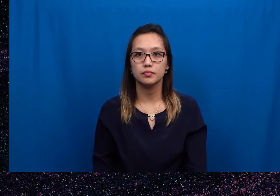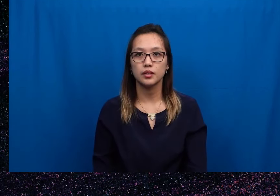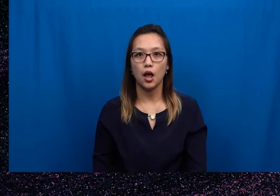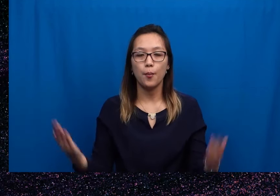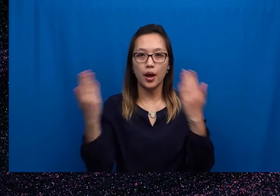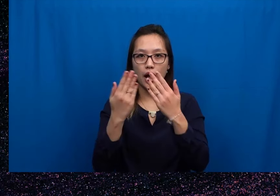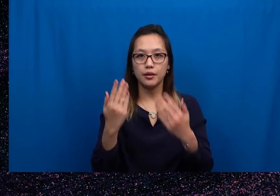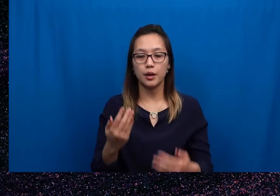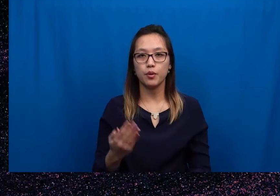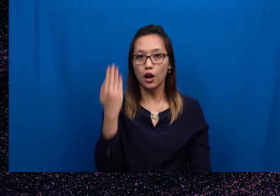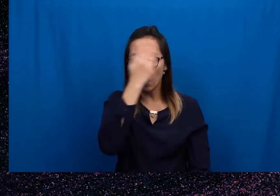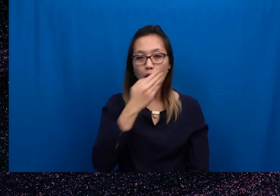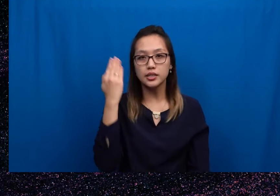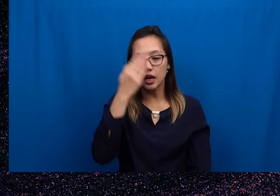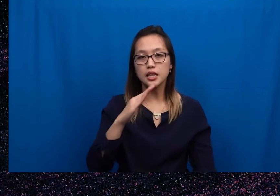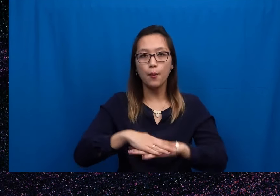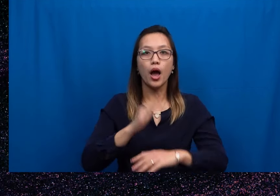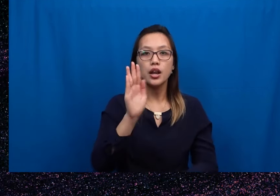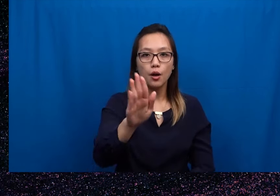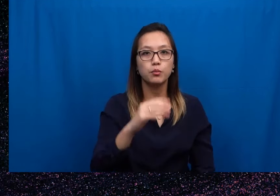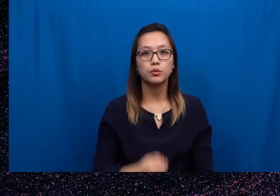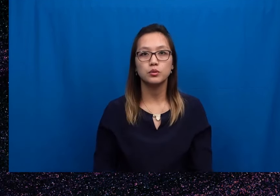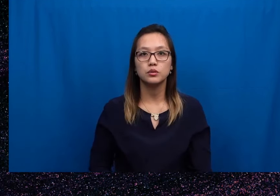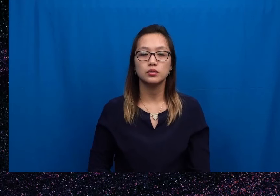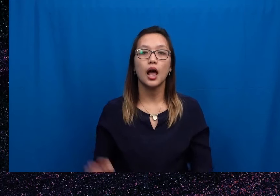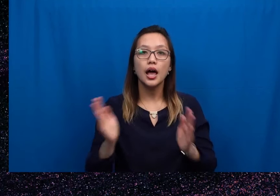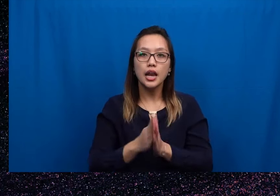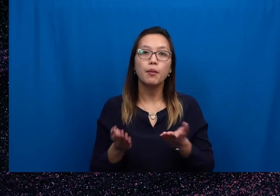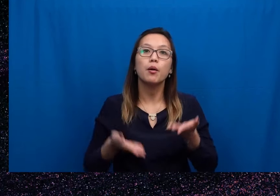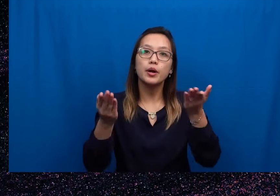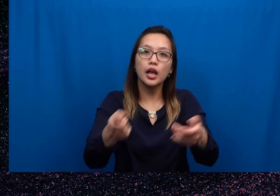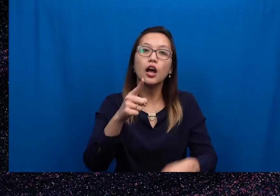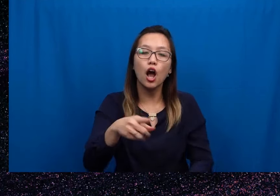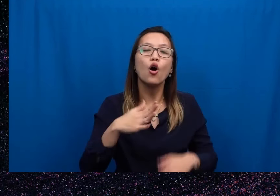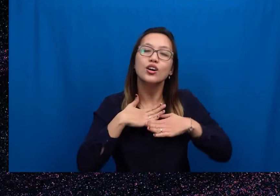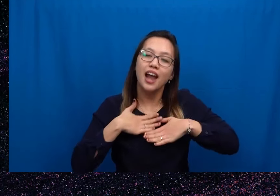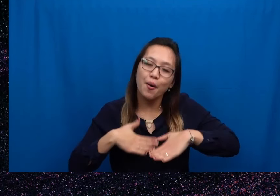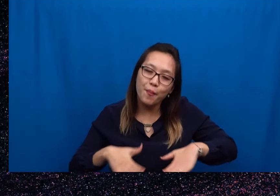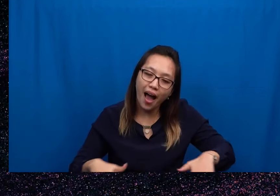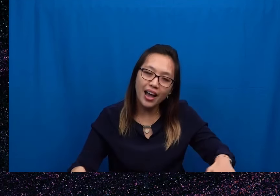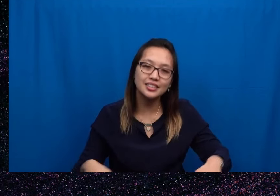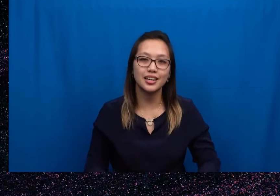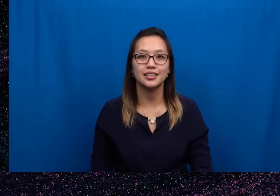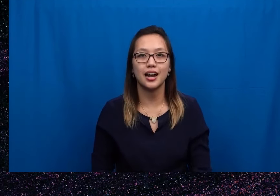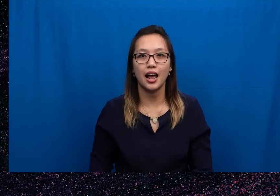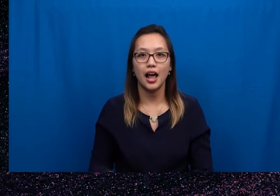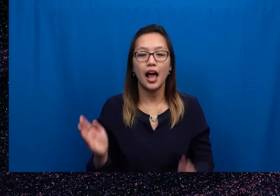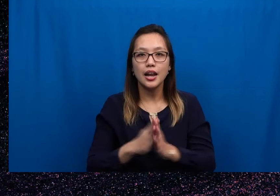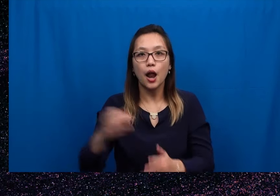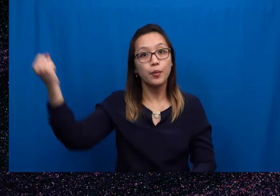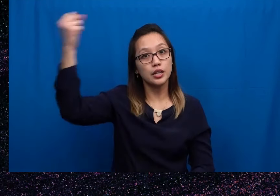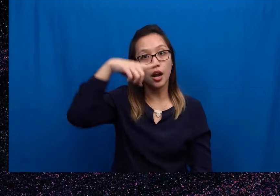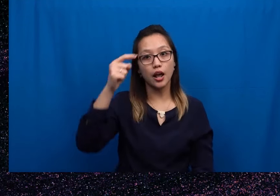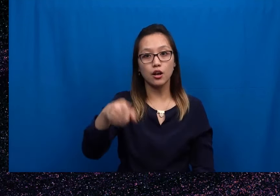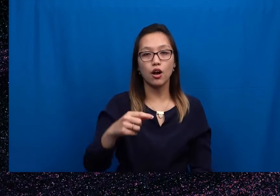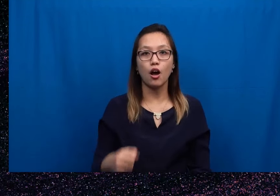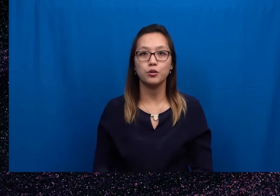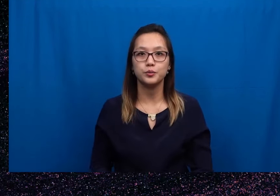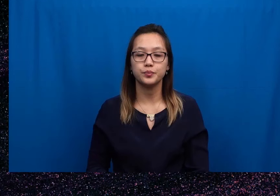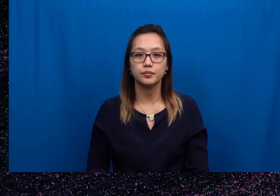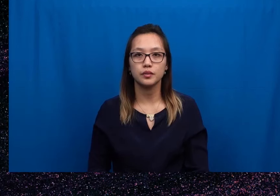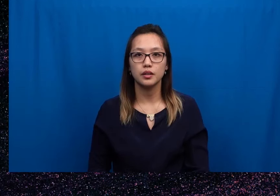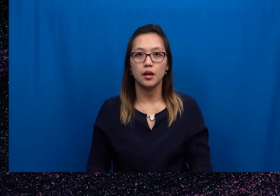menghadapkan wajahnya kepadamu. Dan memberi engkau damai sejahtera. Bahwa Tuhan menyinari engkau dengan wajahnya dan memberi engkau kasih